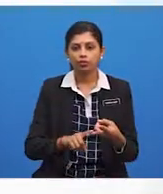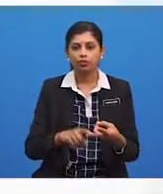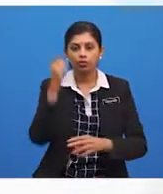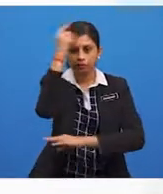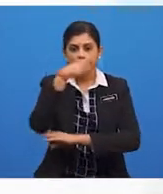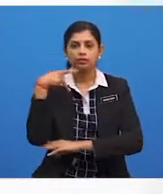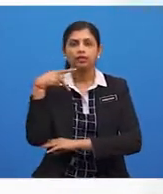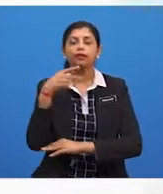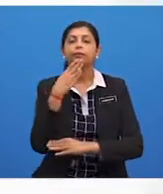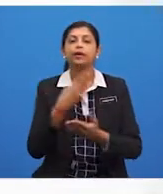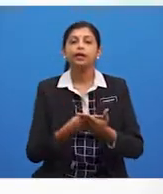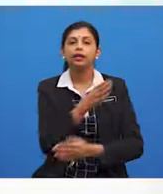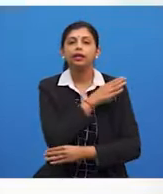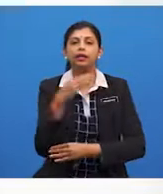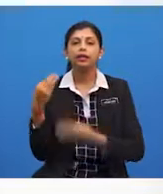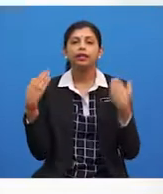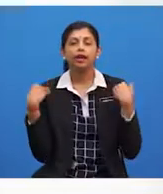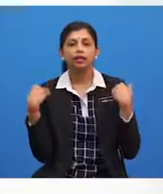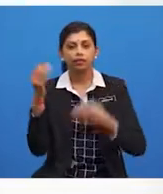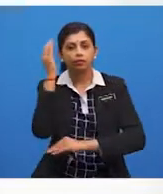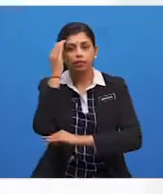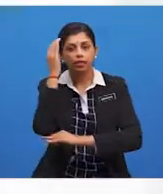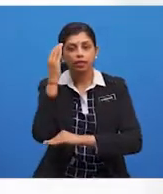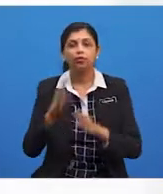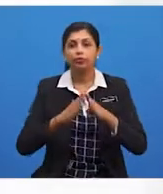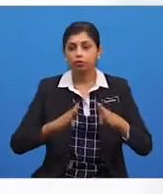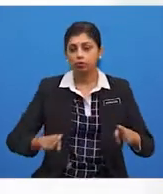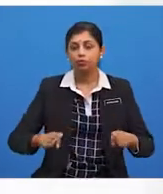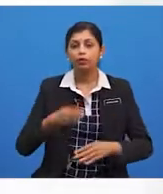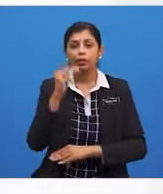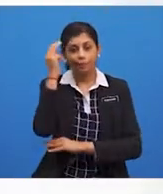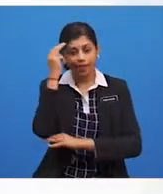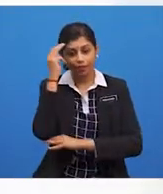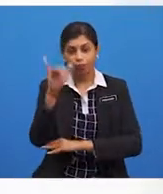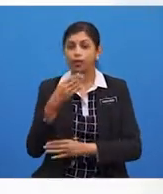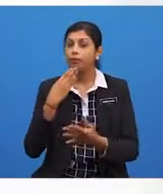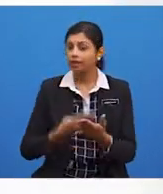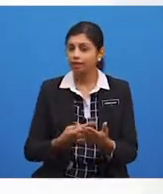berkelakuan baik dan mempunyai pengetahuan bahasa Melayu yang baik.